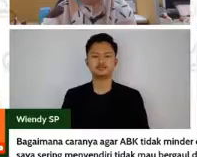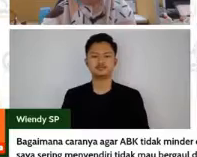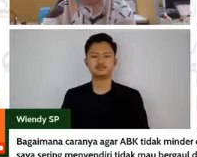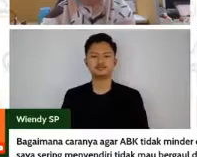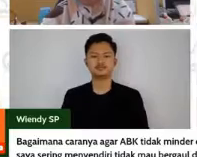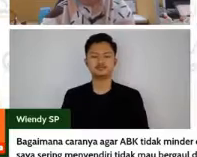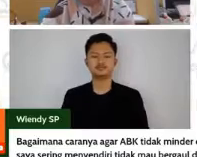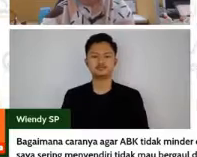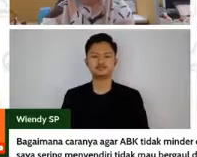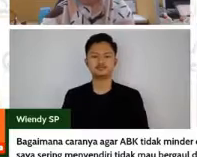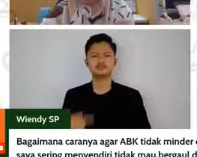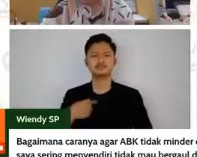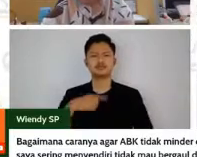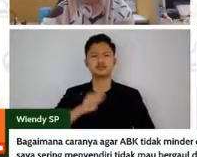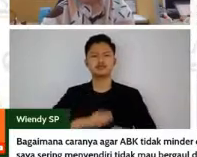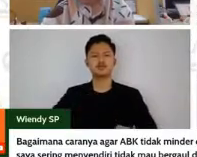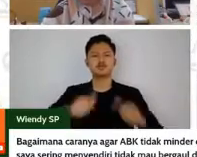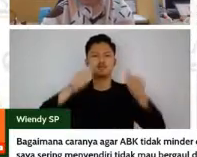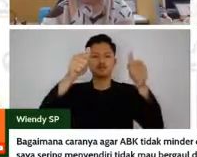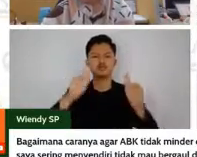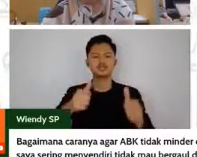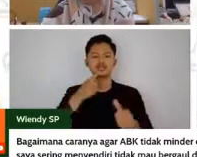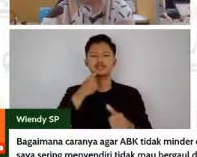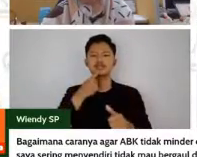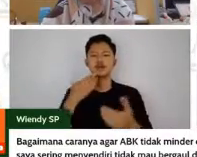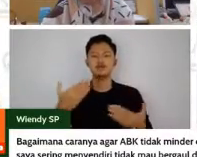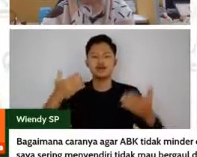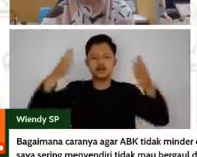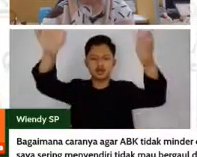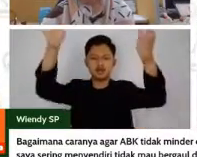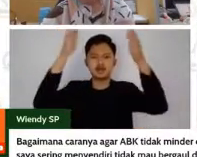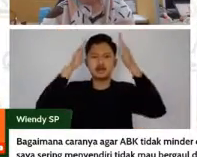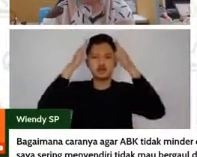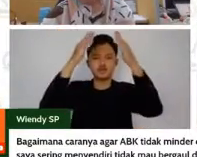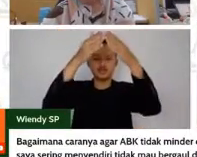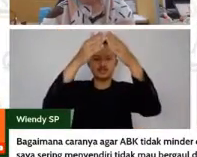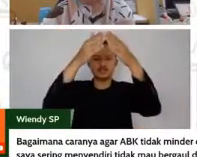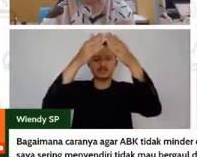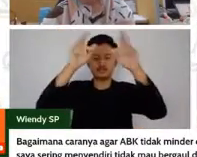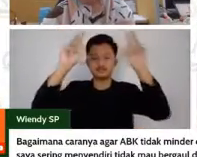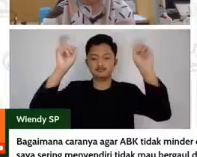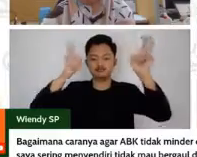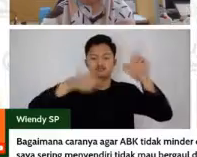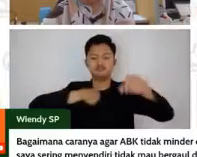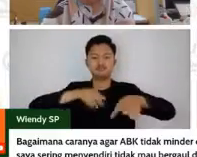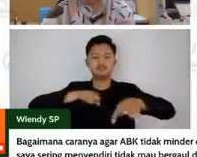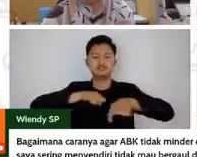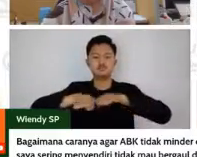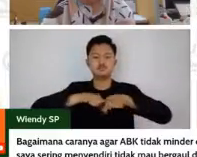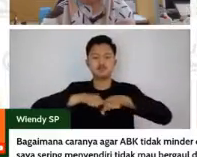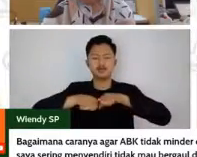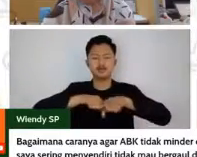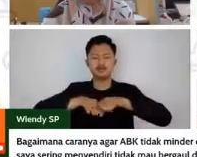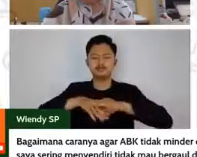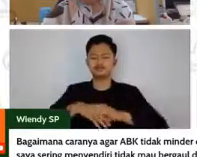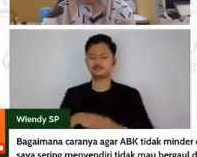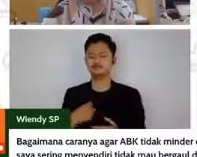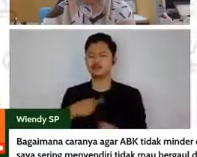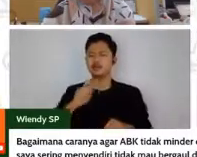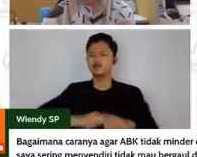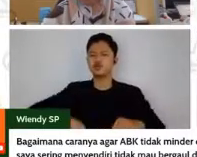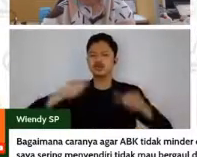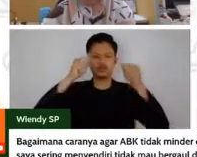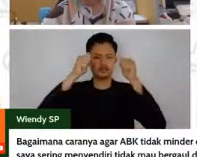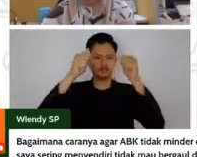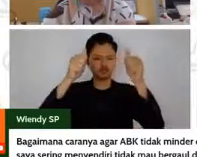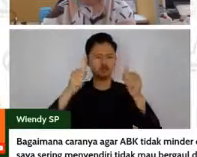kita membuat poster tentang autis, gitu kan? Anak autis. Kita ajak mungkin topiknya kita sesuaikan, kita membuat poster, kan?